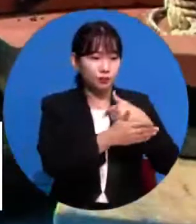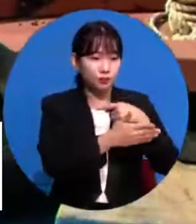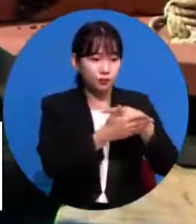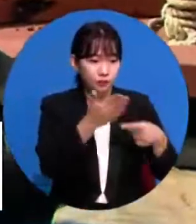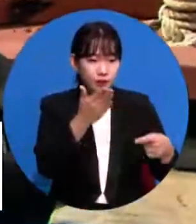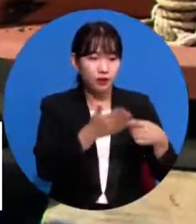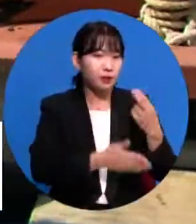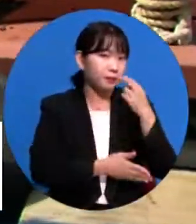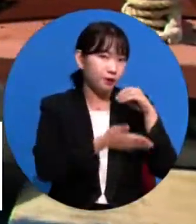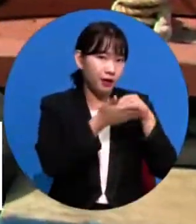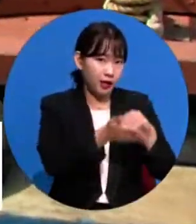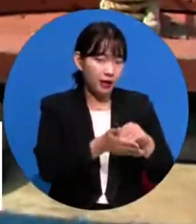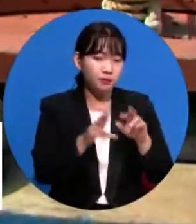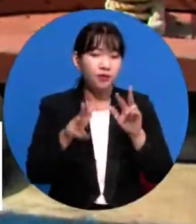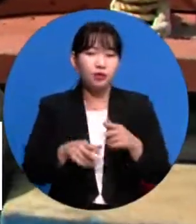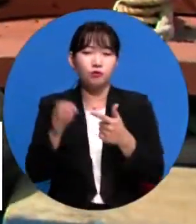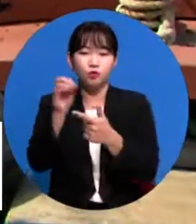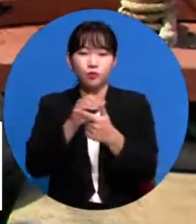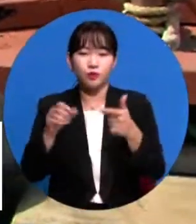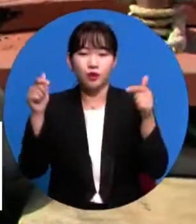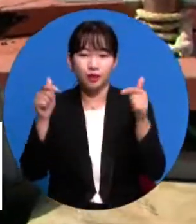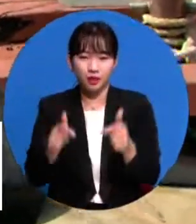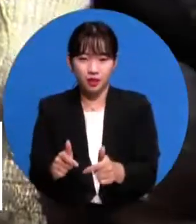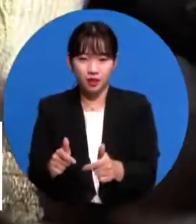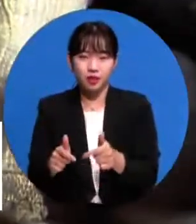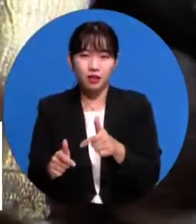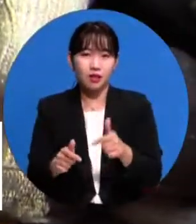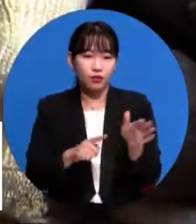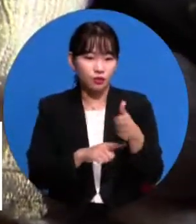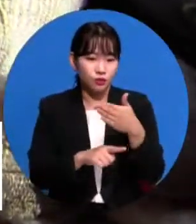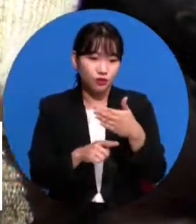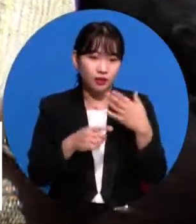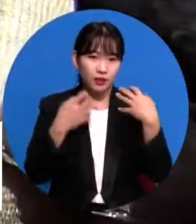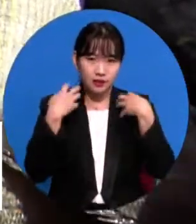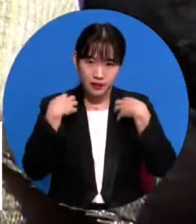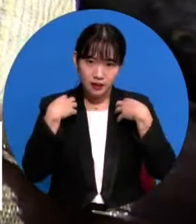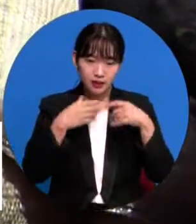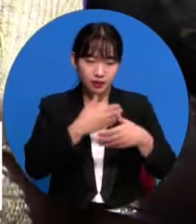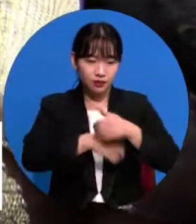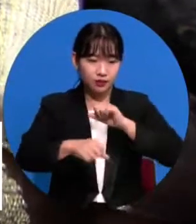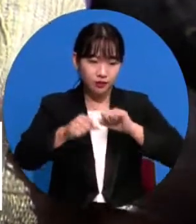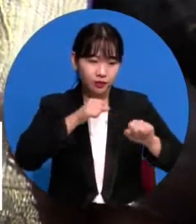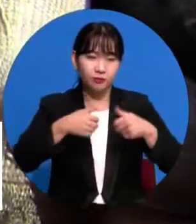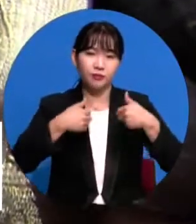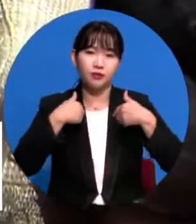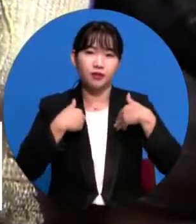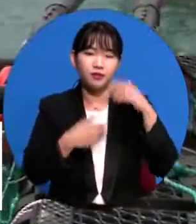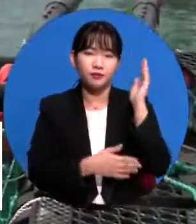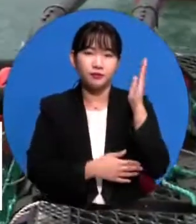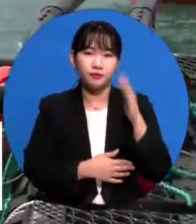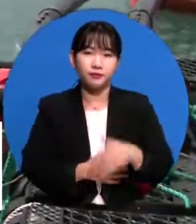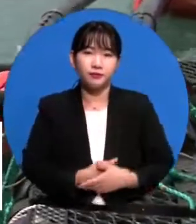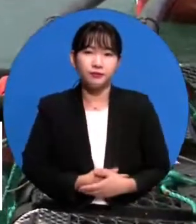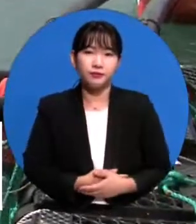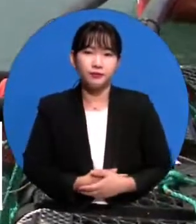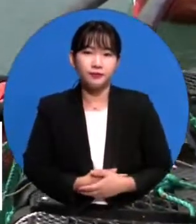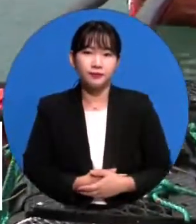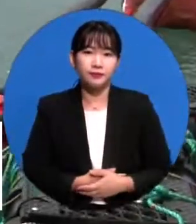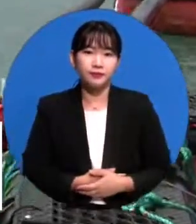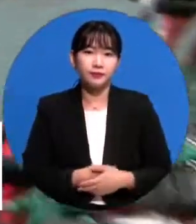가입률이 회원제 6% 까지 떨어졌다며 수수한 당국에 적극적인 대처가 필요하다고 지적했습니다